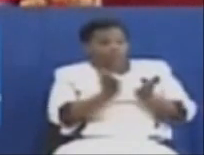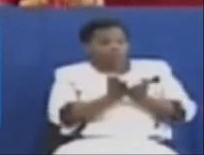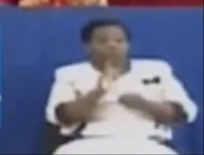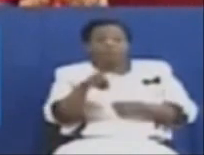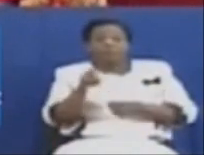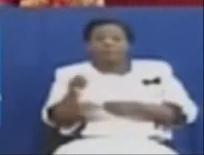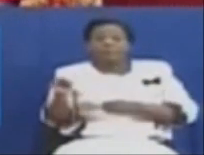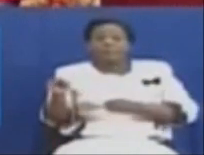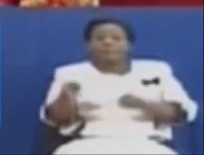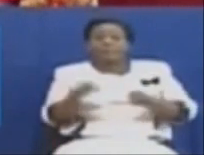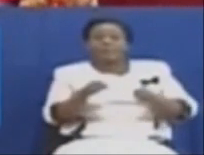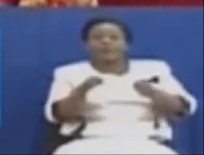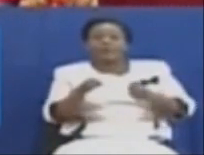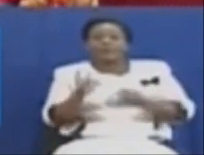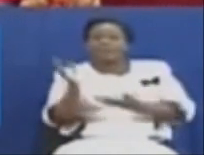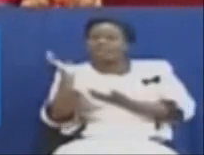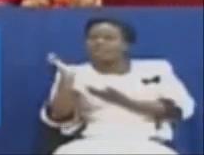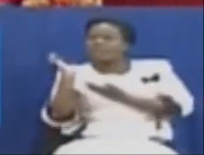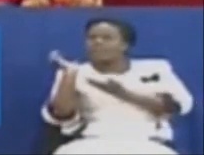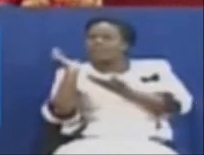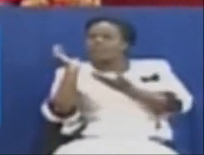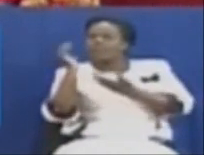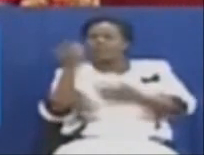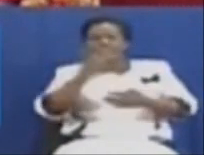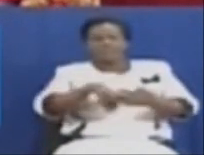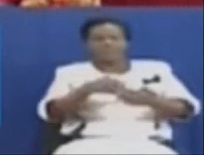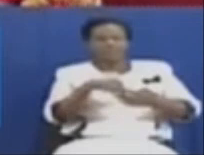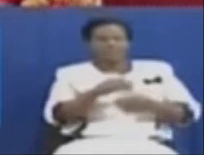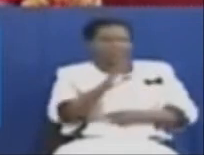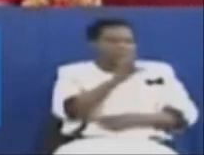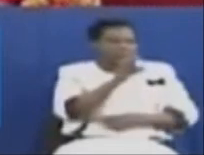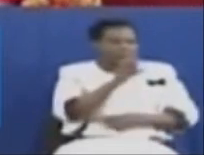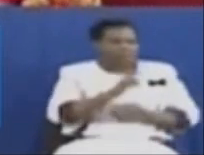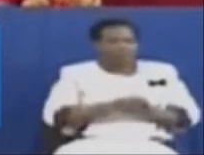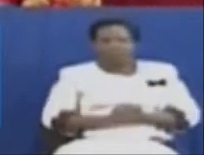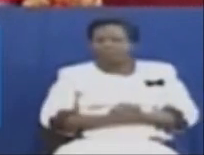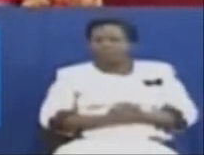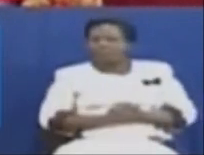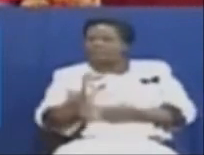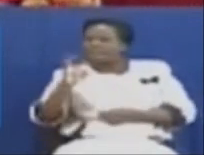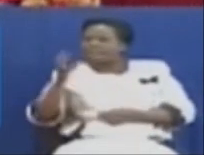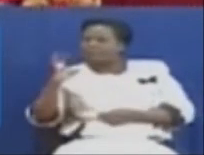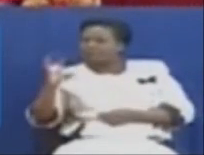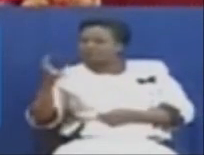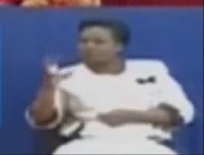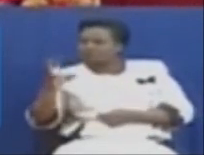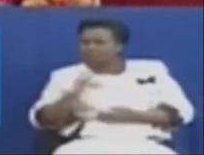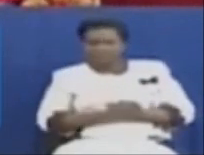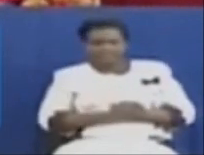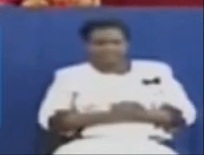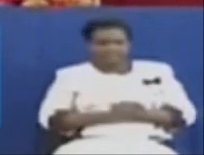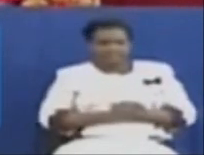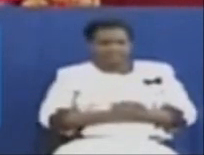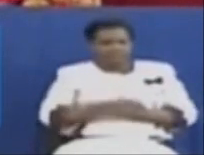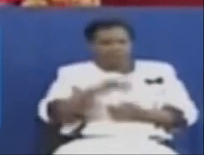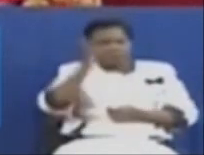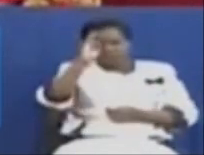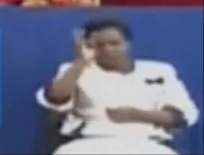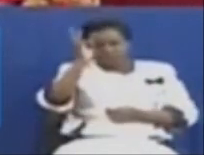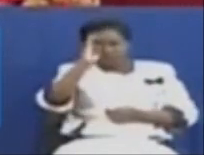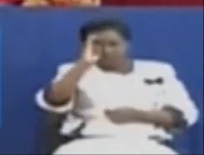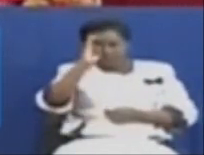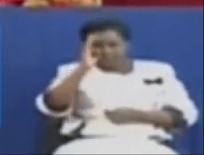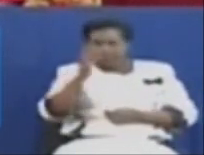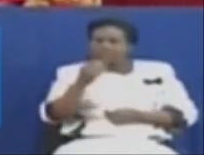kuna baadhi ya barabara wanapotembea pembezoni mwa ile barabara utakuta mzazi na